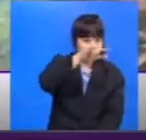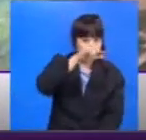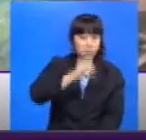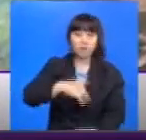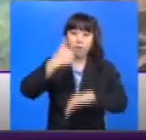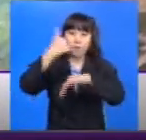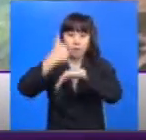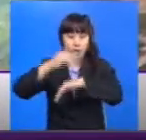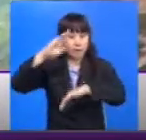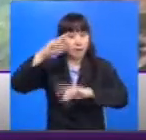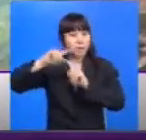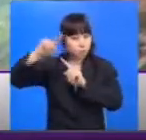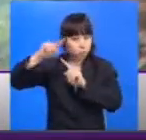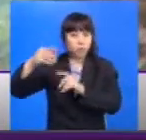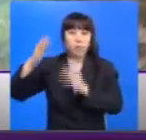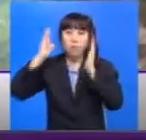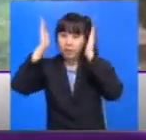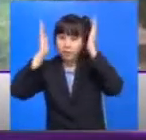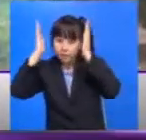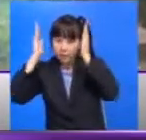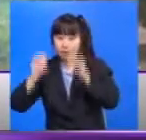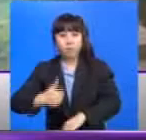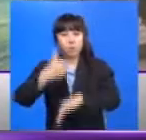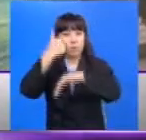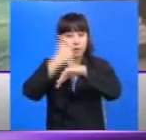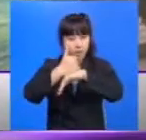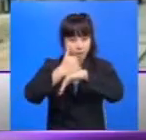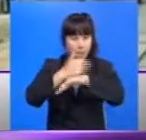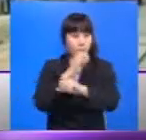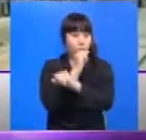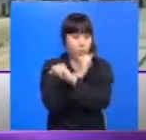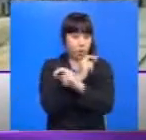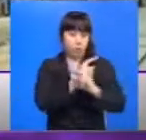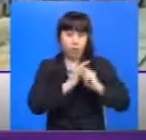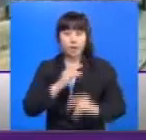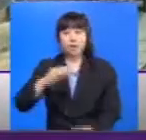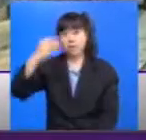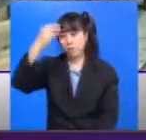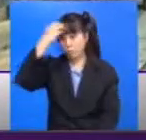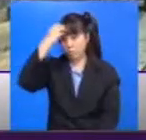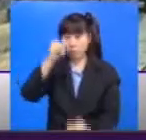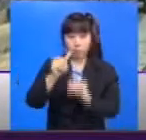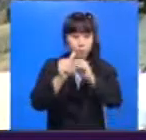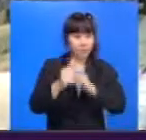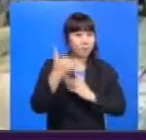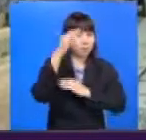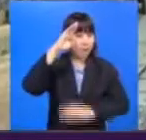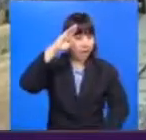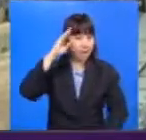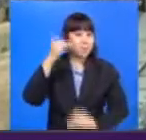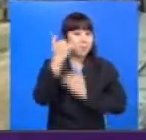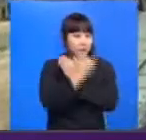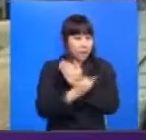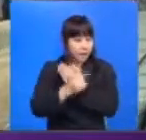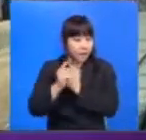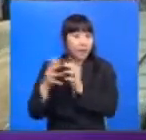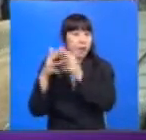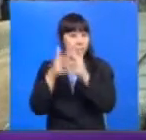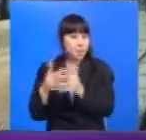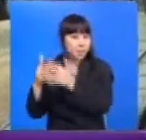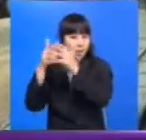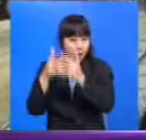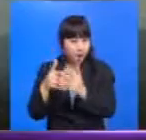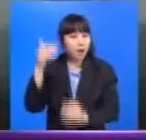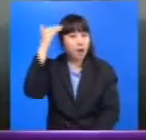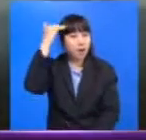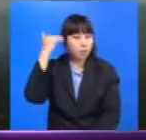สูงสุดมาเลเซียผู้บญชาการกองกำลงปองกตนเองญี่ปุ่นและผู้นำทางทหารจากมดประเทศอาทิสหรฐอเมริกา